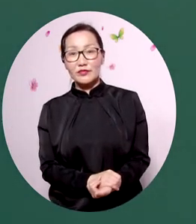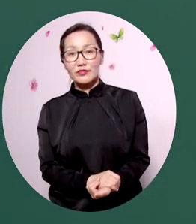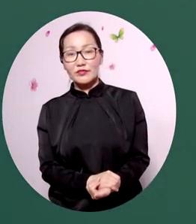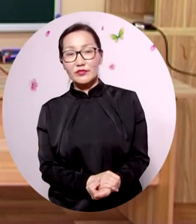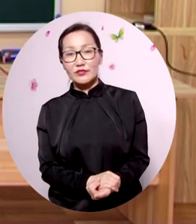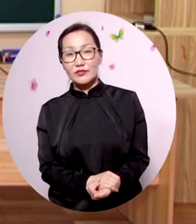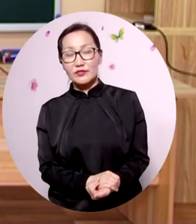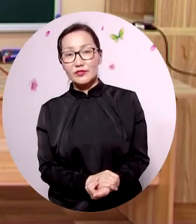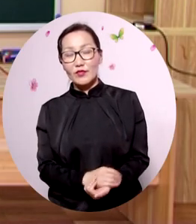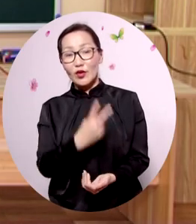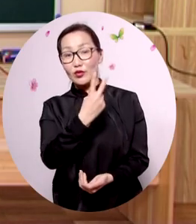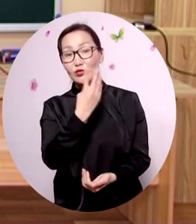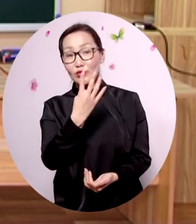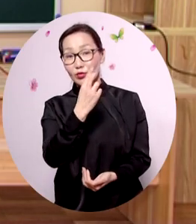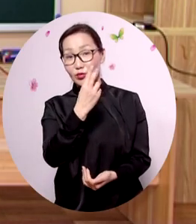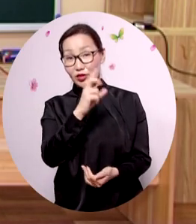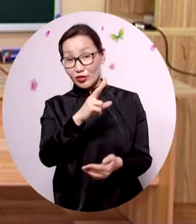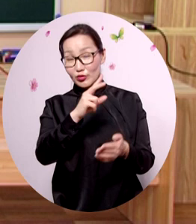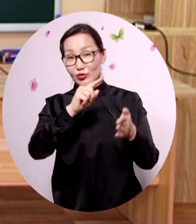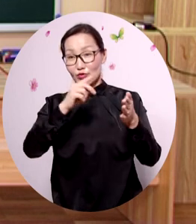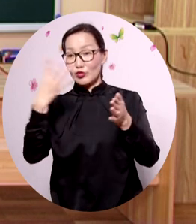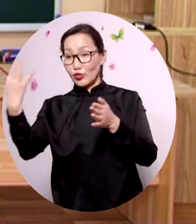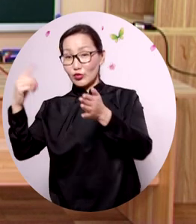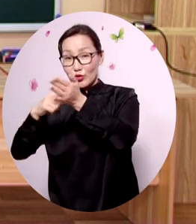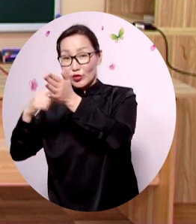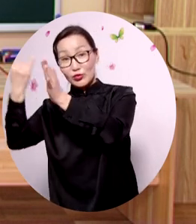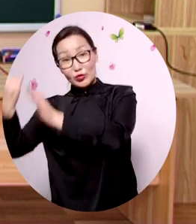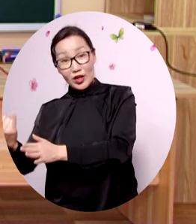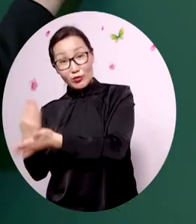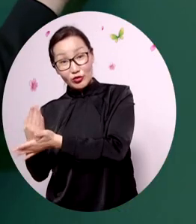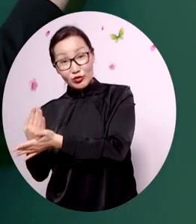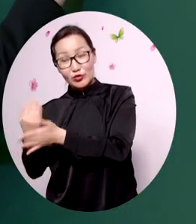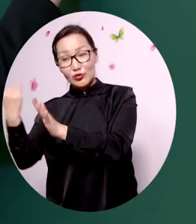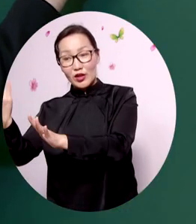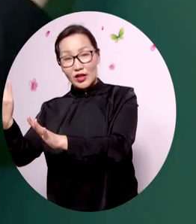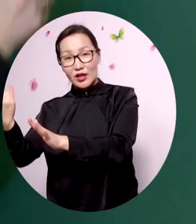За, 24 бүхлийг 4-т хуваахаар 6 ногдно.